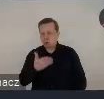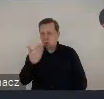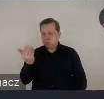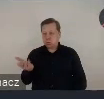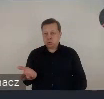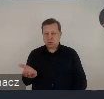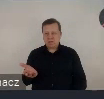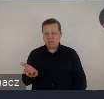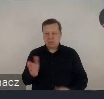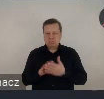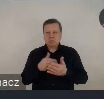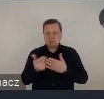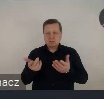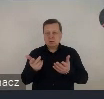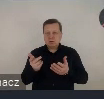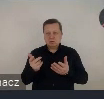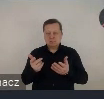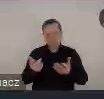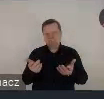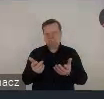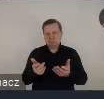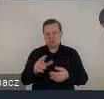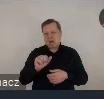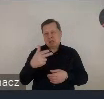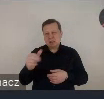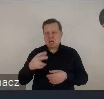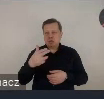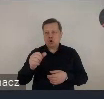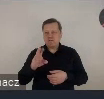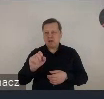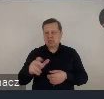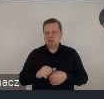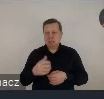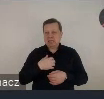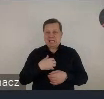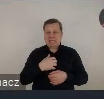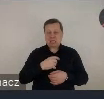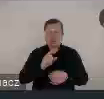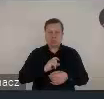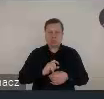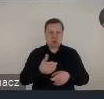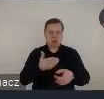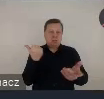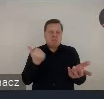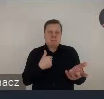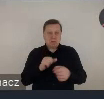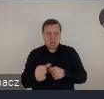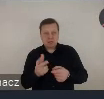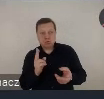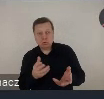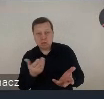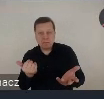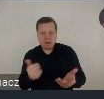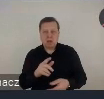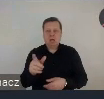czyli nie ma informacji, że na przykład pani Anna Nowak jest dyrektorem biura cechu. Wiemy tylko, że pani